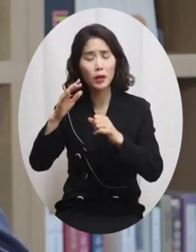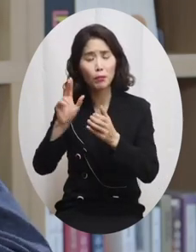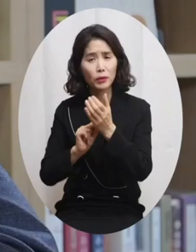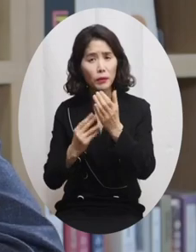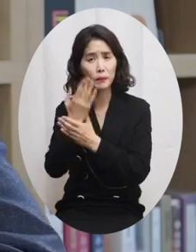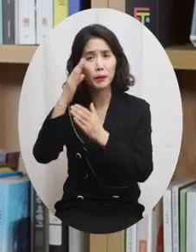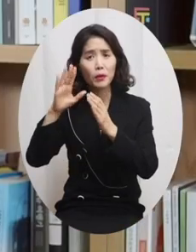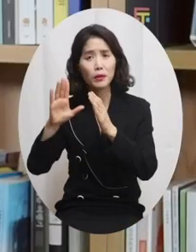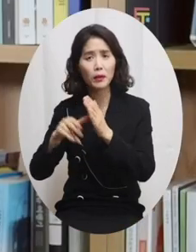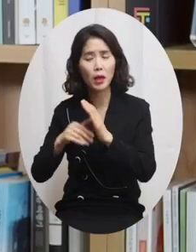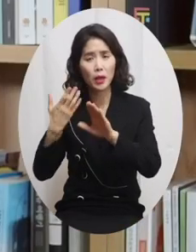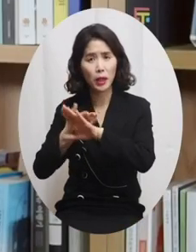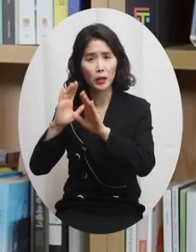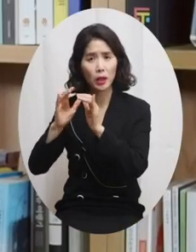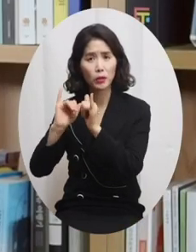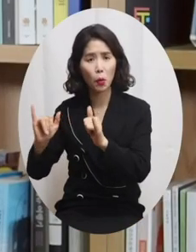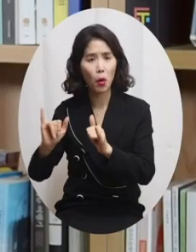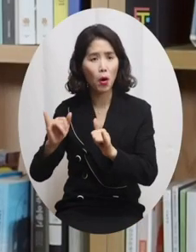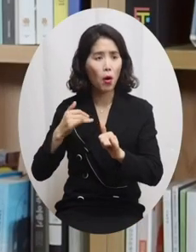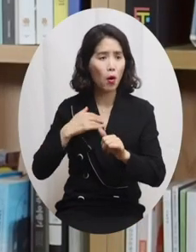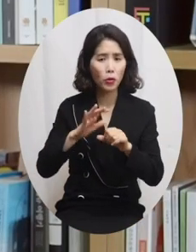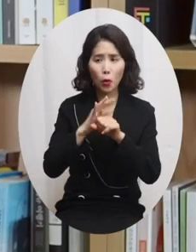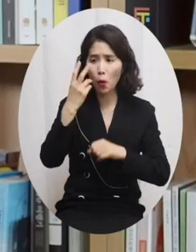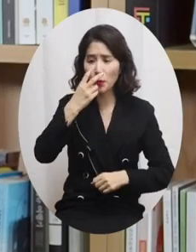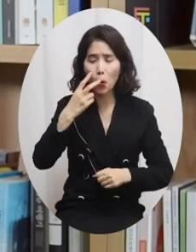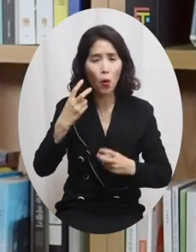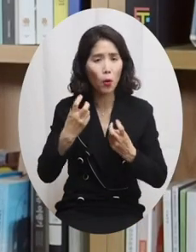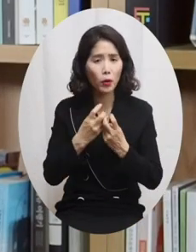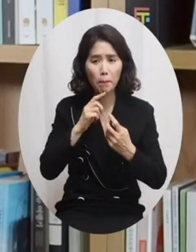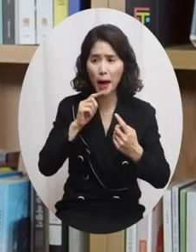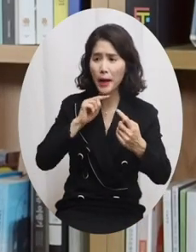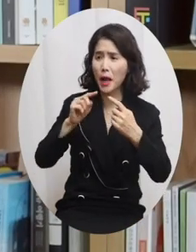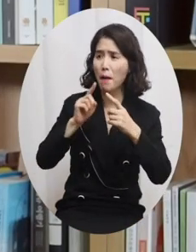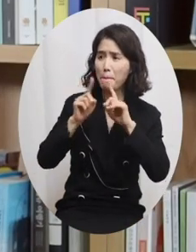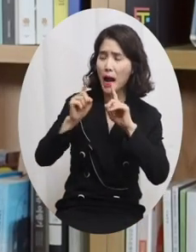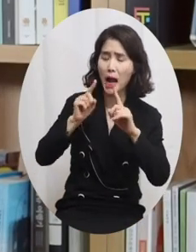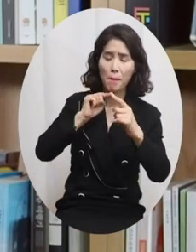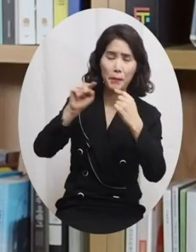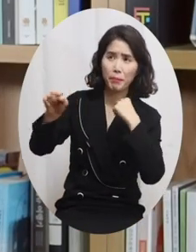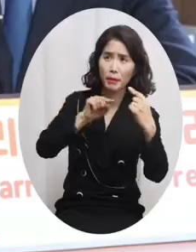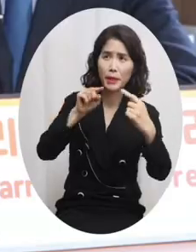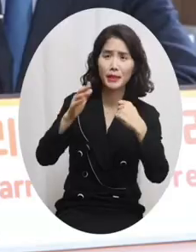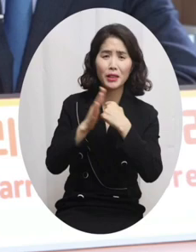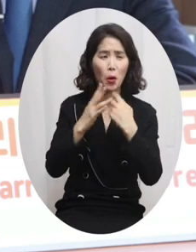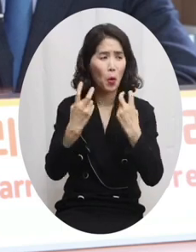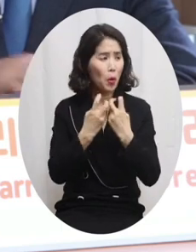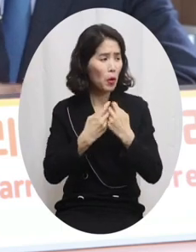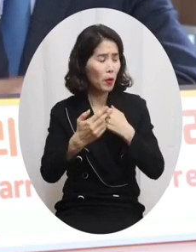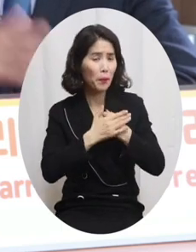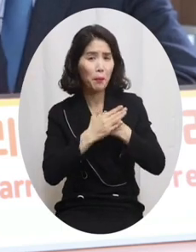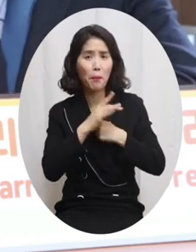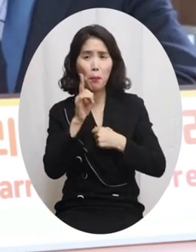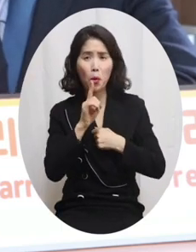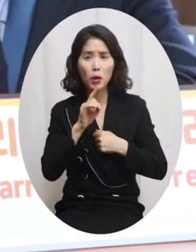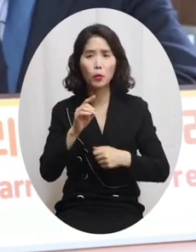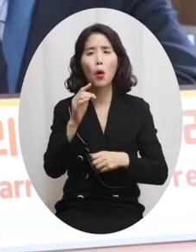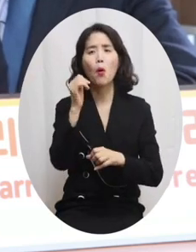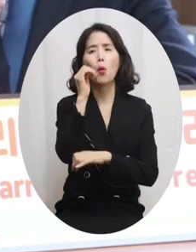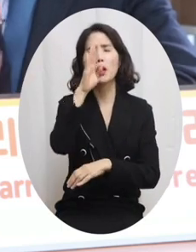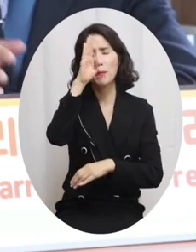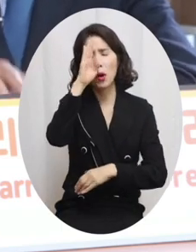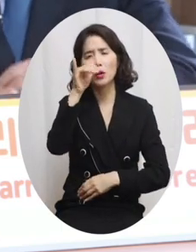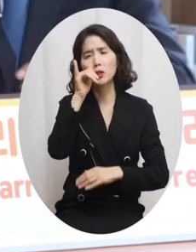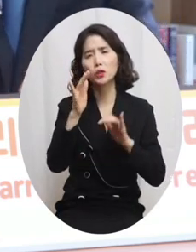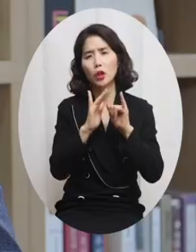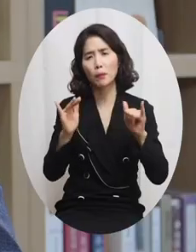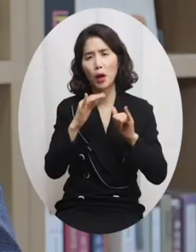시기에 외국인들이 어디를 가야 될지 언어가 통하지 않으니까 내가 어떤지 네. 그러면 기저질환이 있으면 받으면 안 되잖아요. 네.